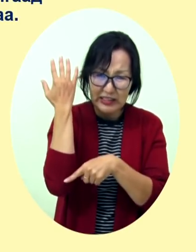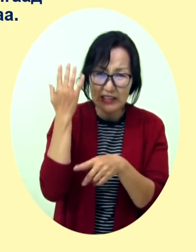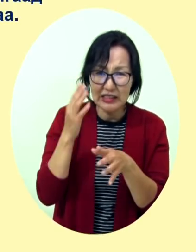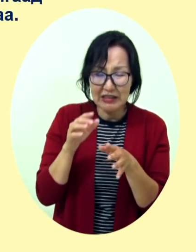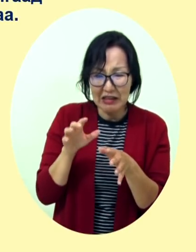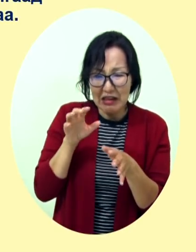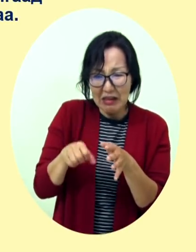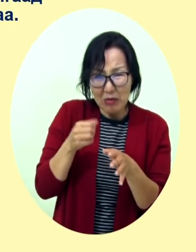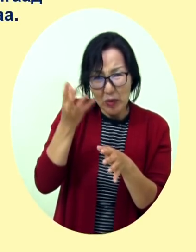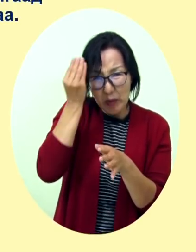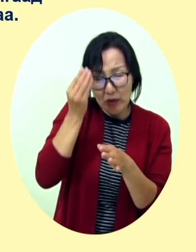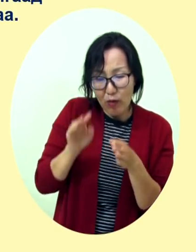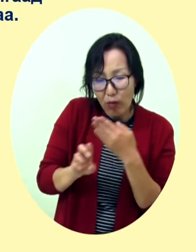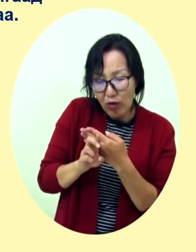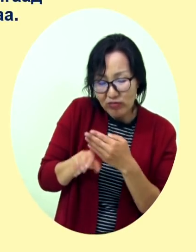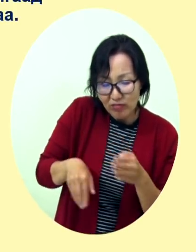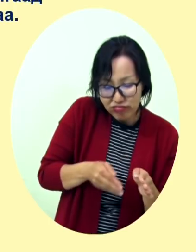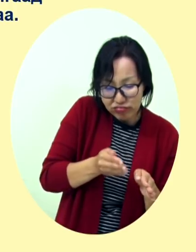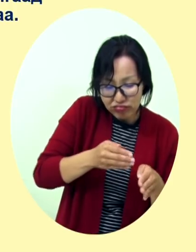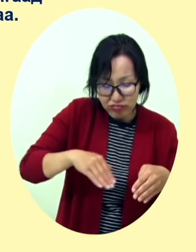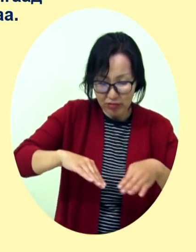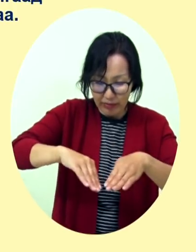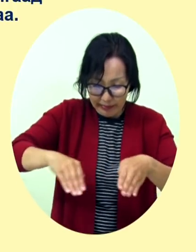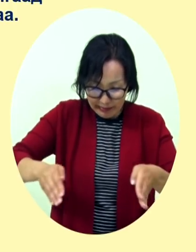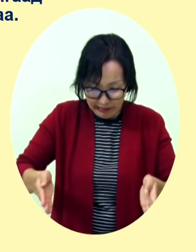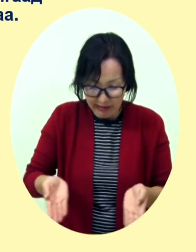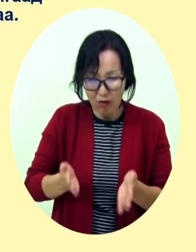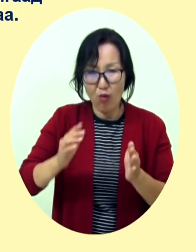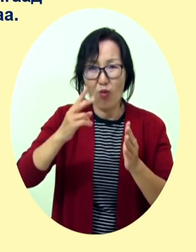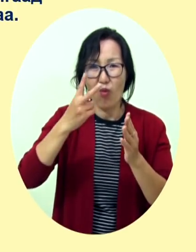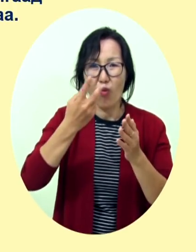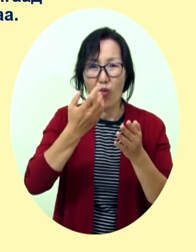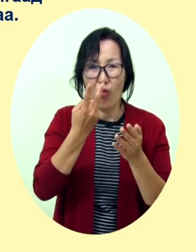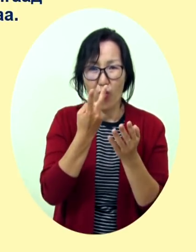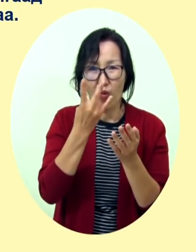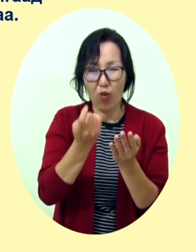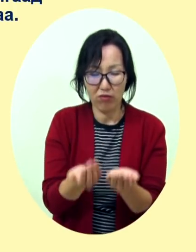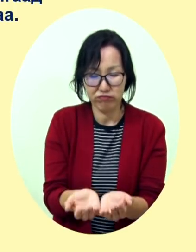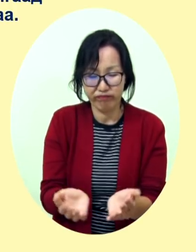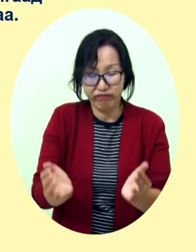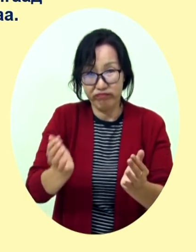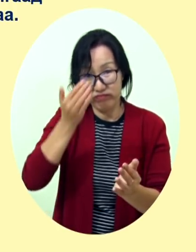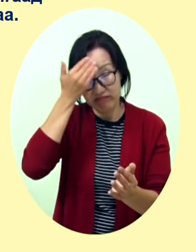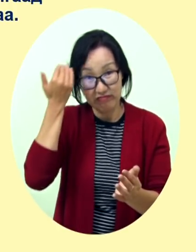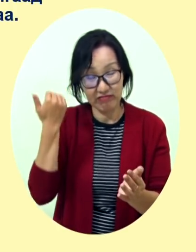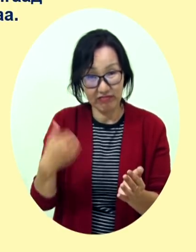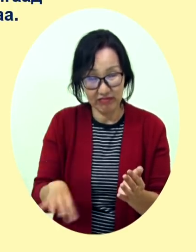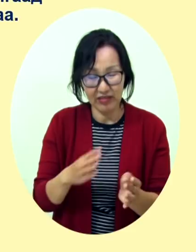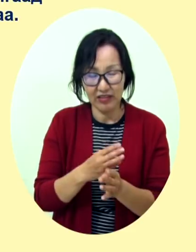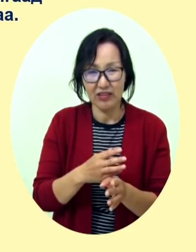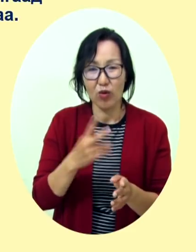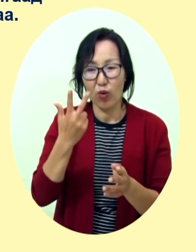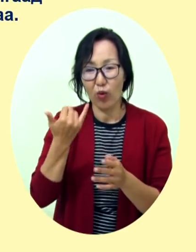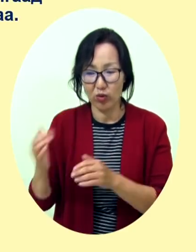дарж услахад зориулж тогоо гаргалаа. 3% усаар модоо услав. Нэг мэтгнэн